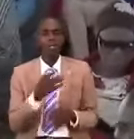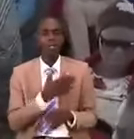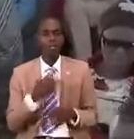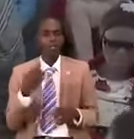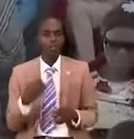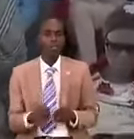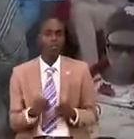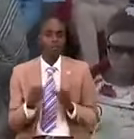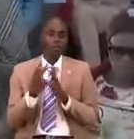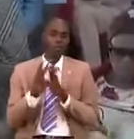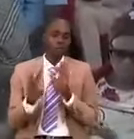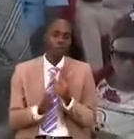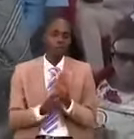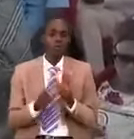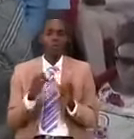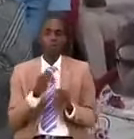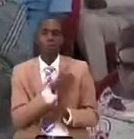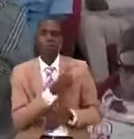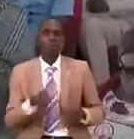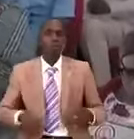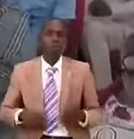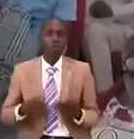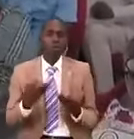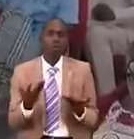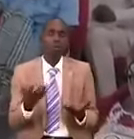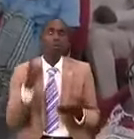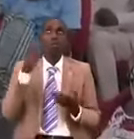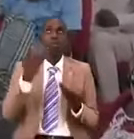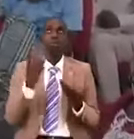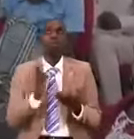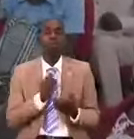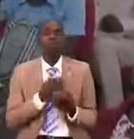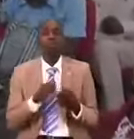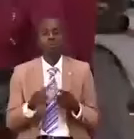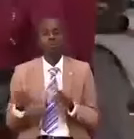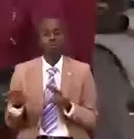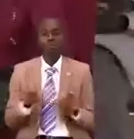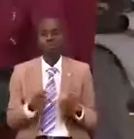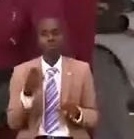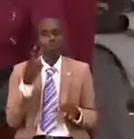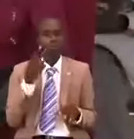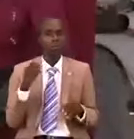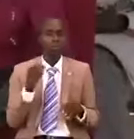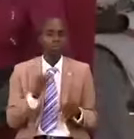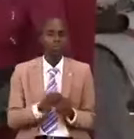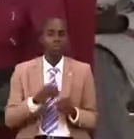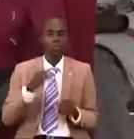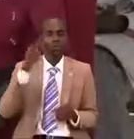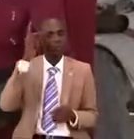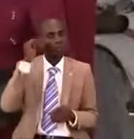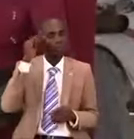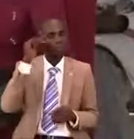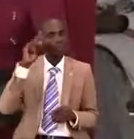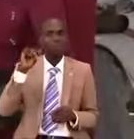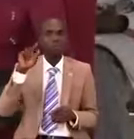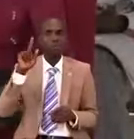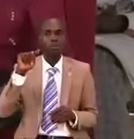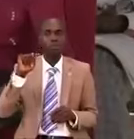20 oui verset 20 à Mathieu 208 verset 20